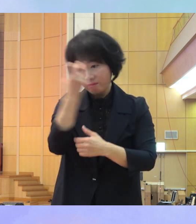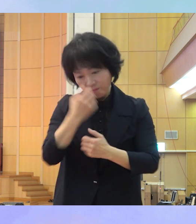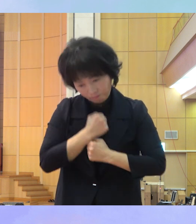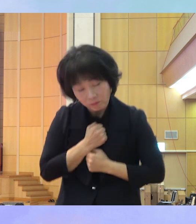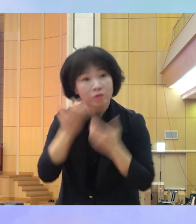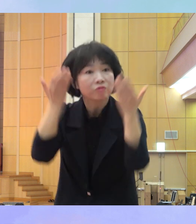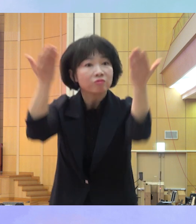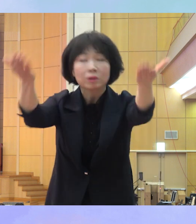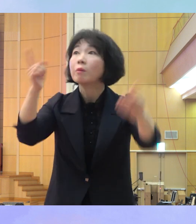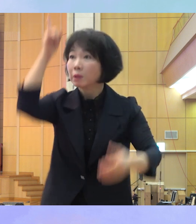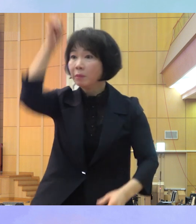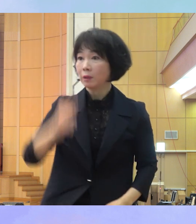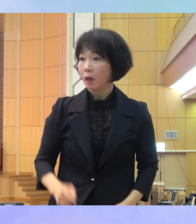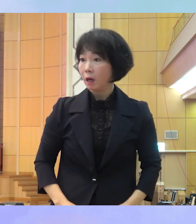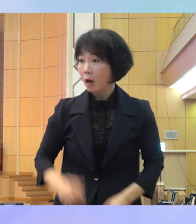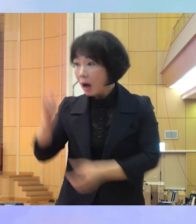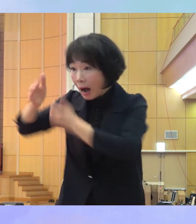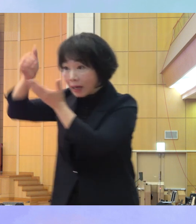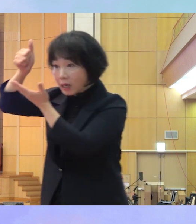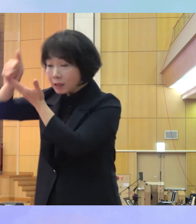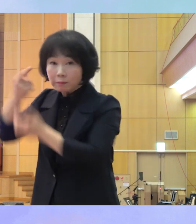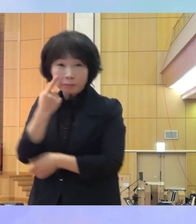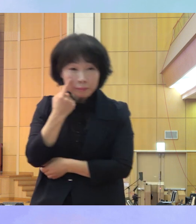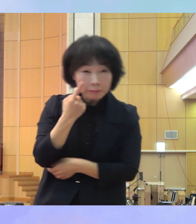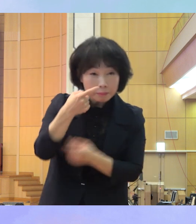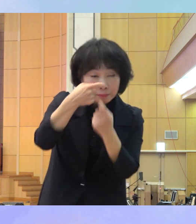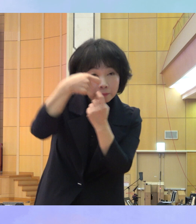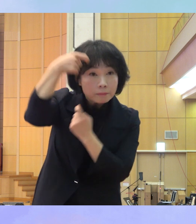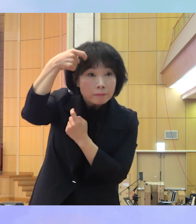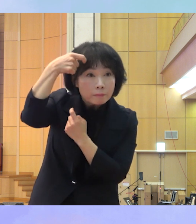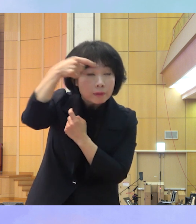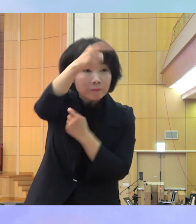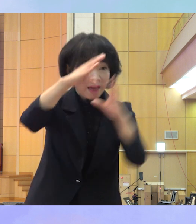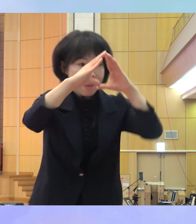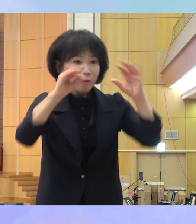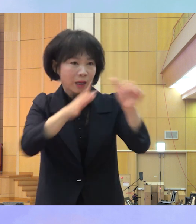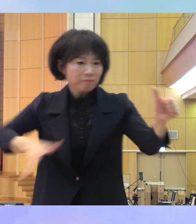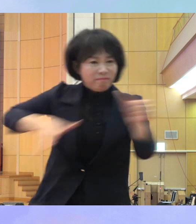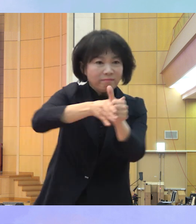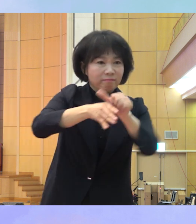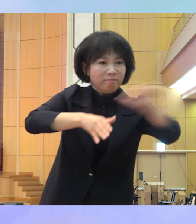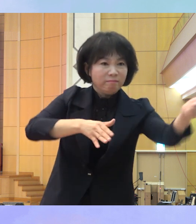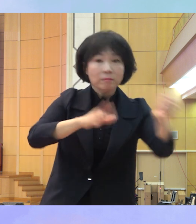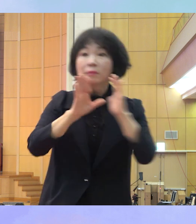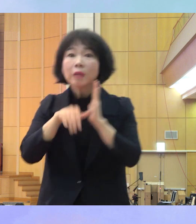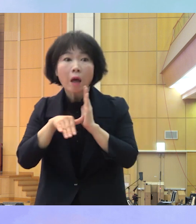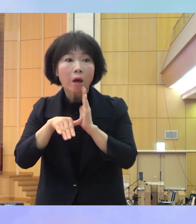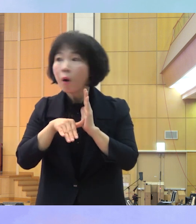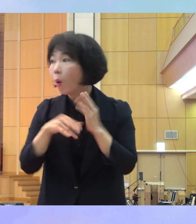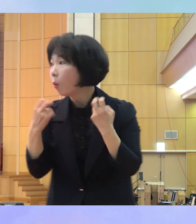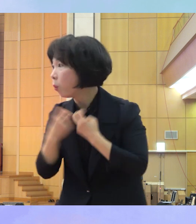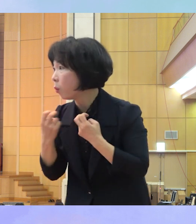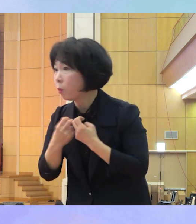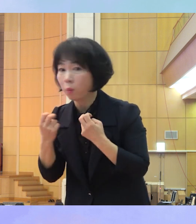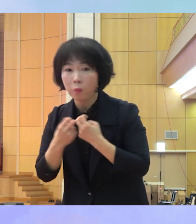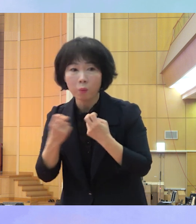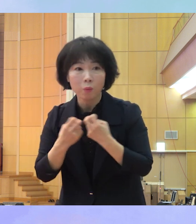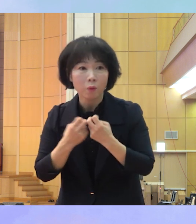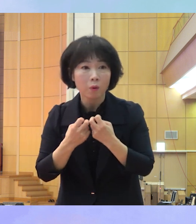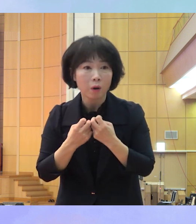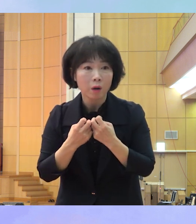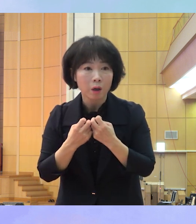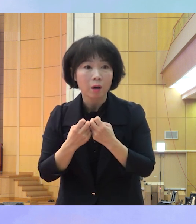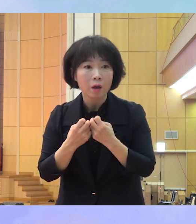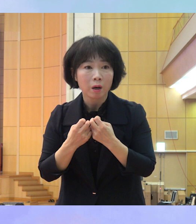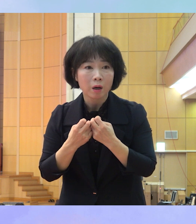여호와께서 애굽 사람을 치실 때에 그렇게 물어보면은 뭐라고 가르쳐주고 답변을 해야